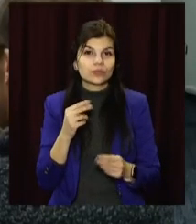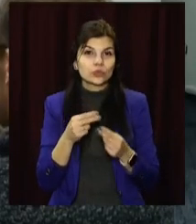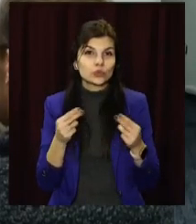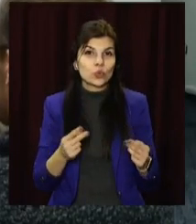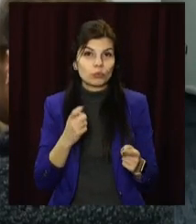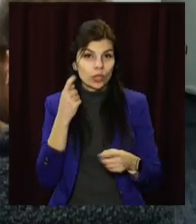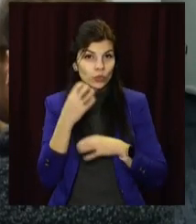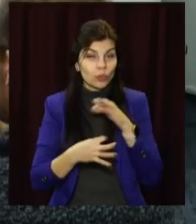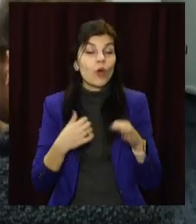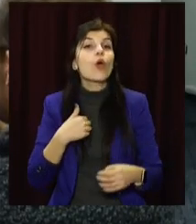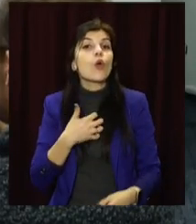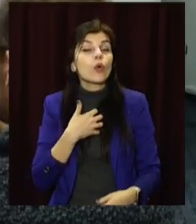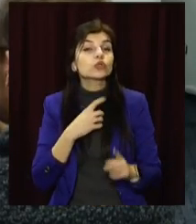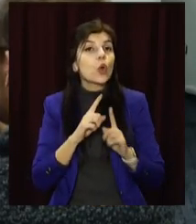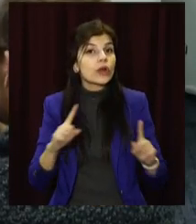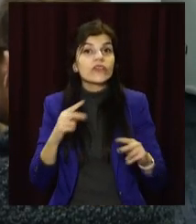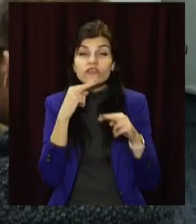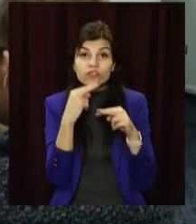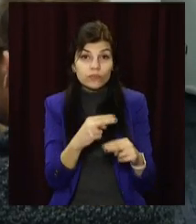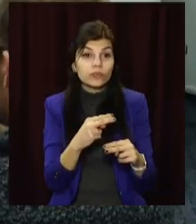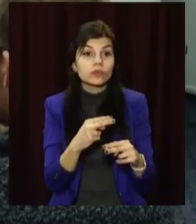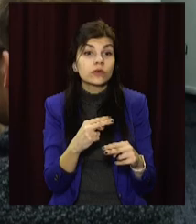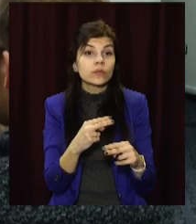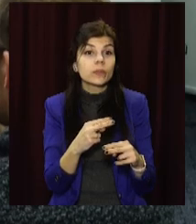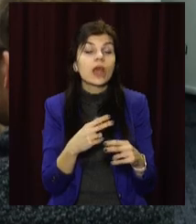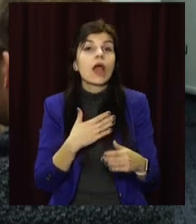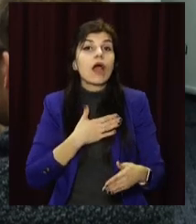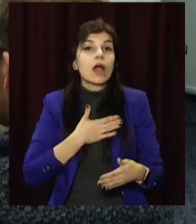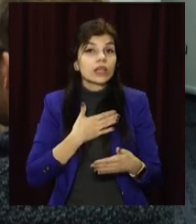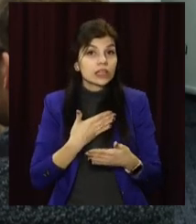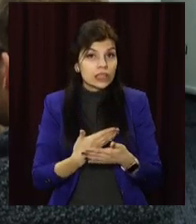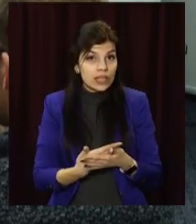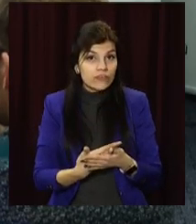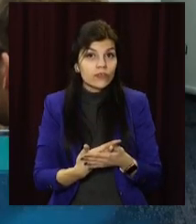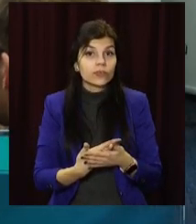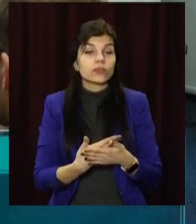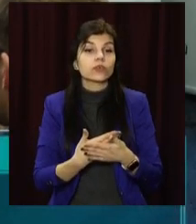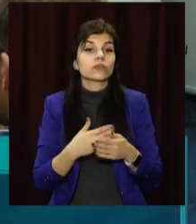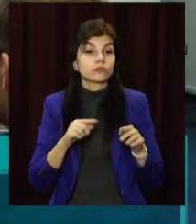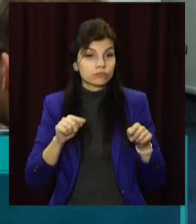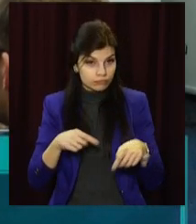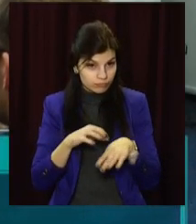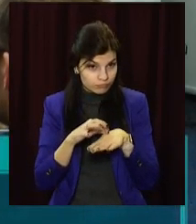А окремо хочу звернути увагу, що активно впроваджується